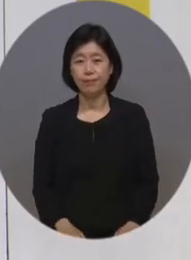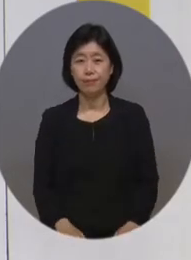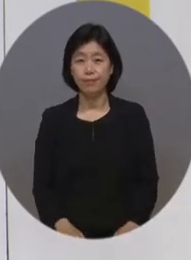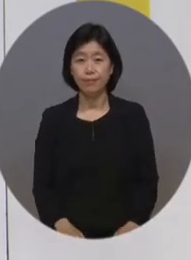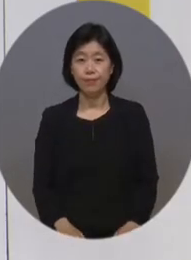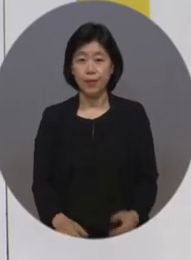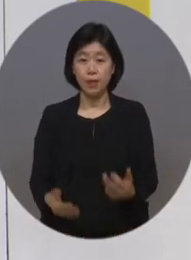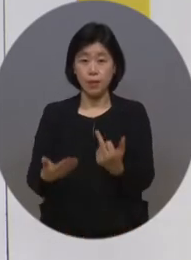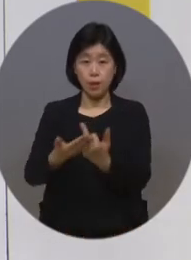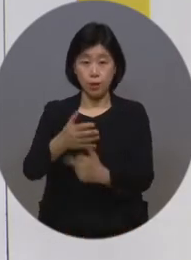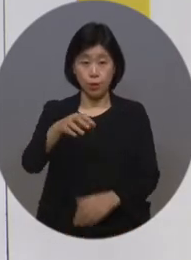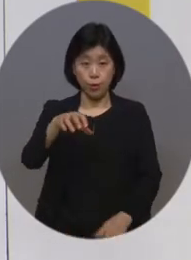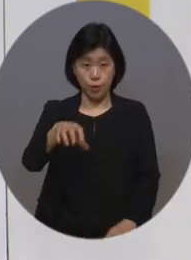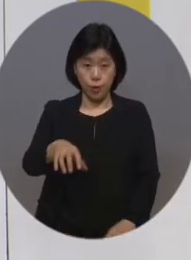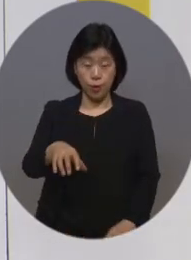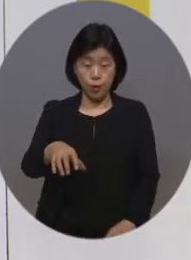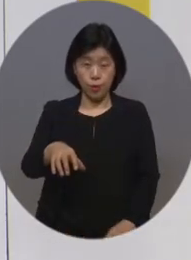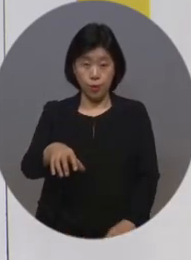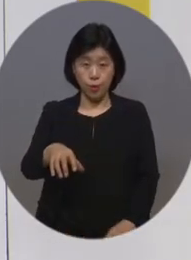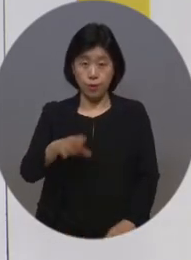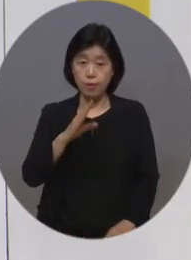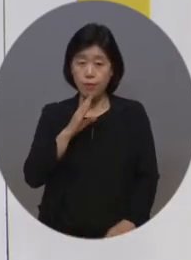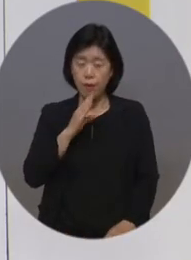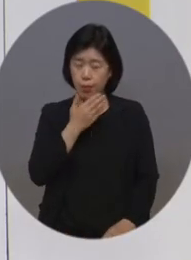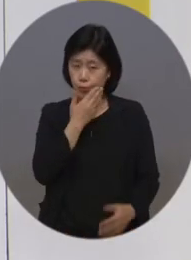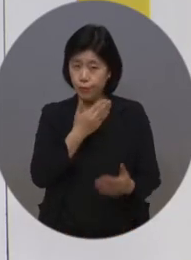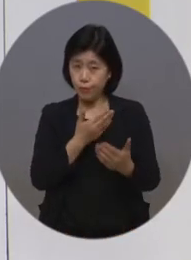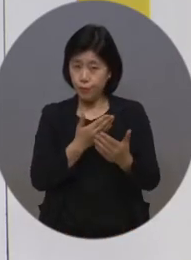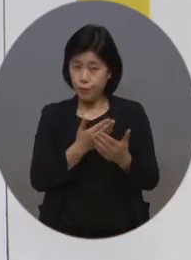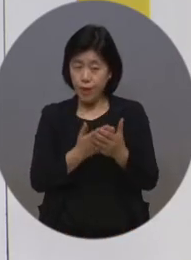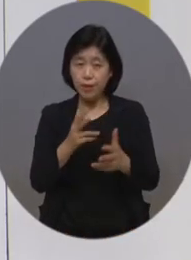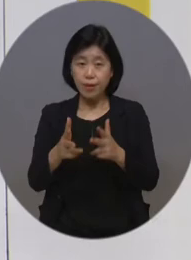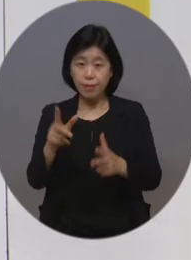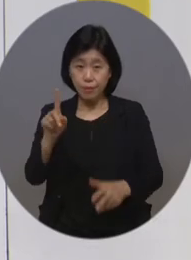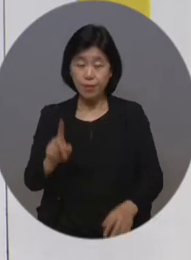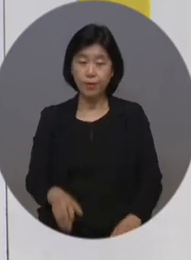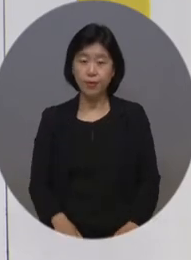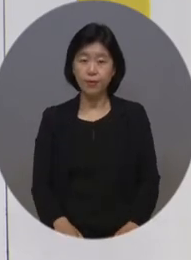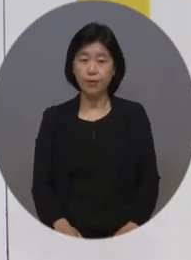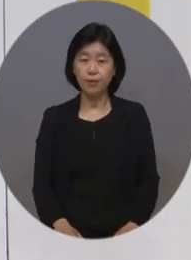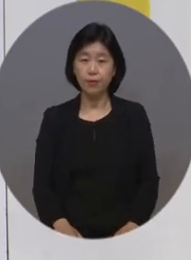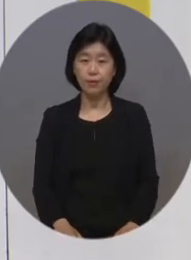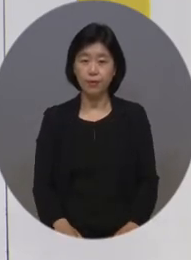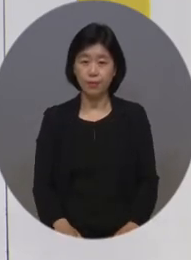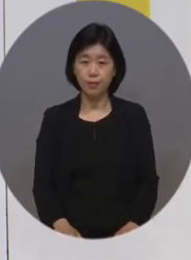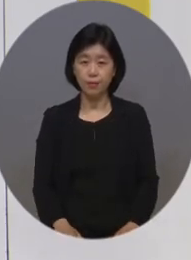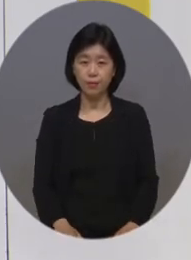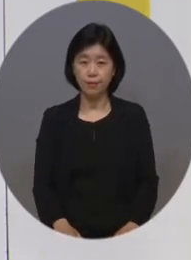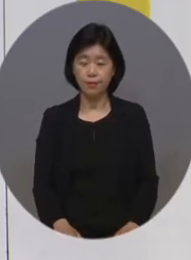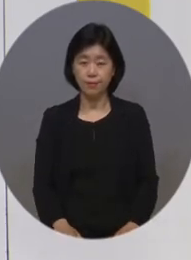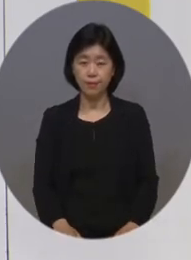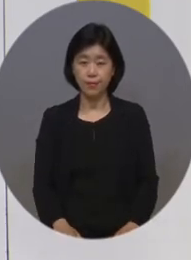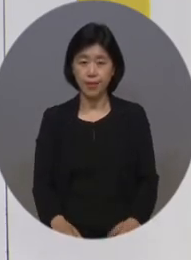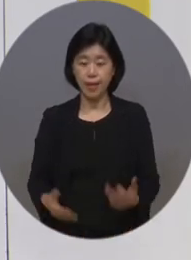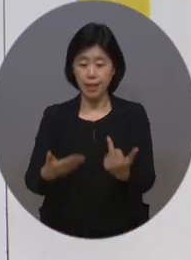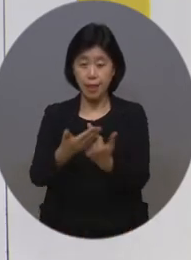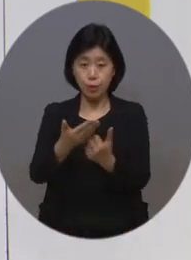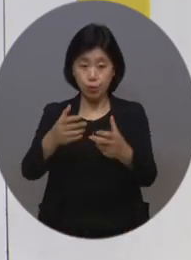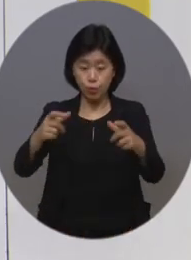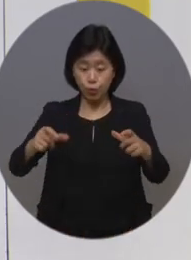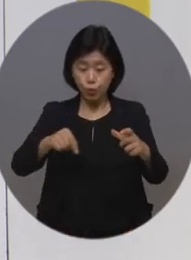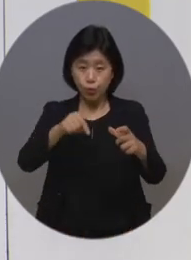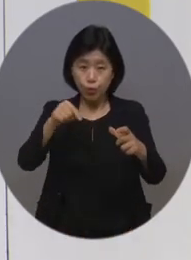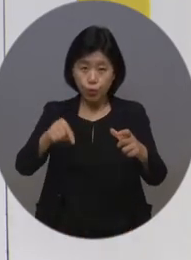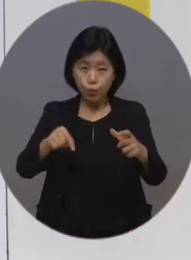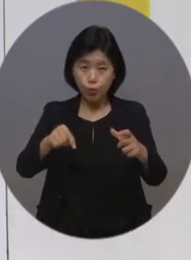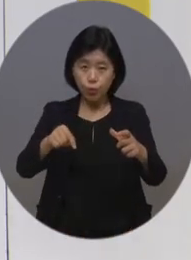전국에서 주목하는 것은 4 그 이 지역 에 통합 돌 봉 4 시범사업